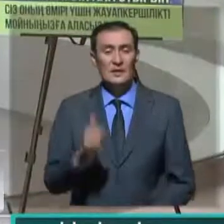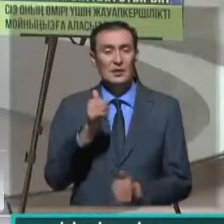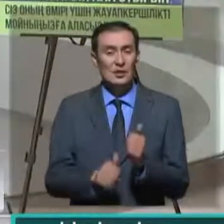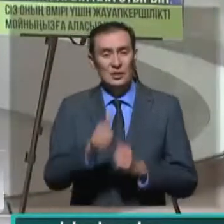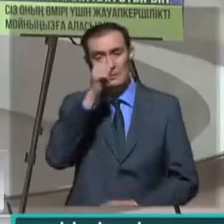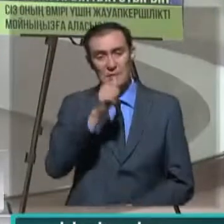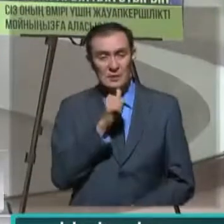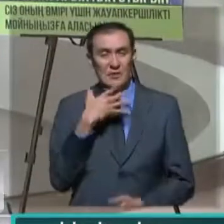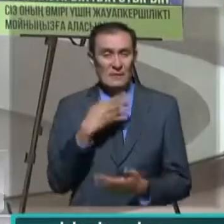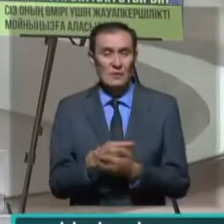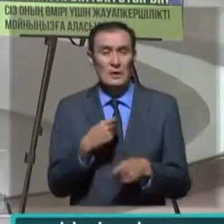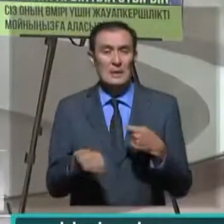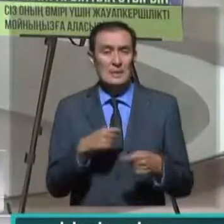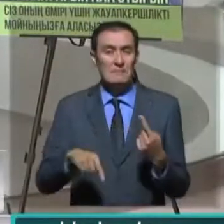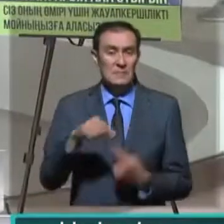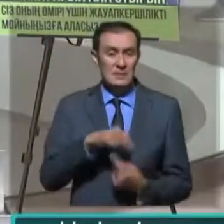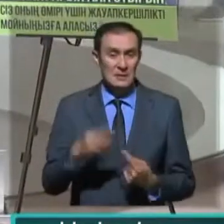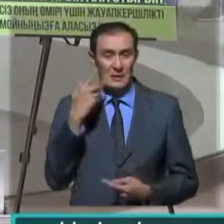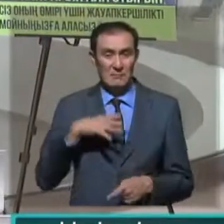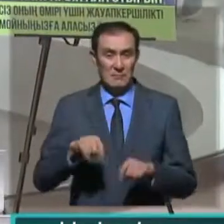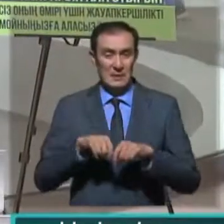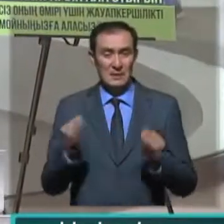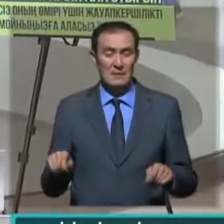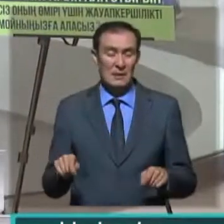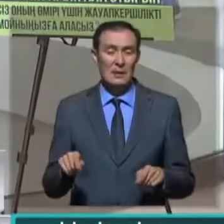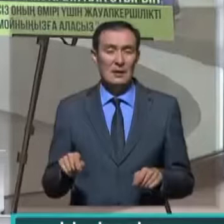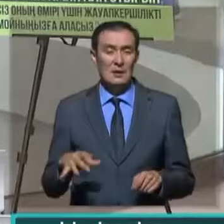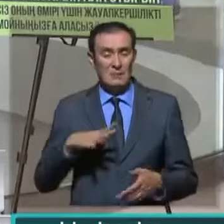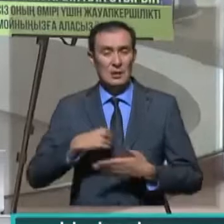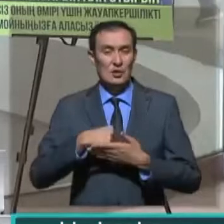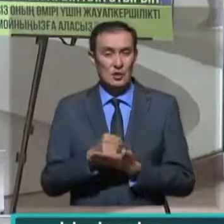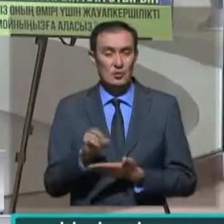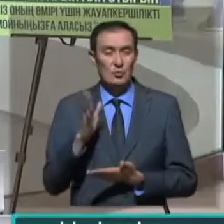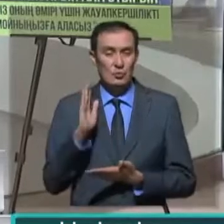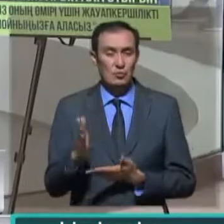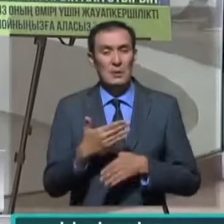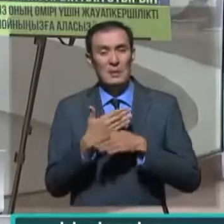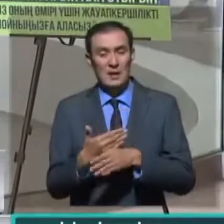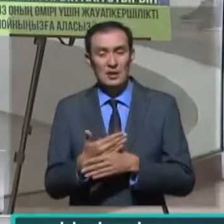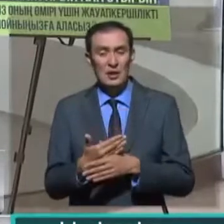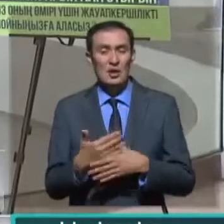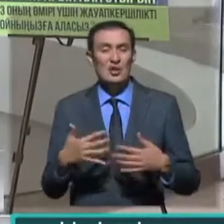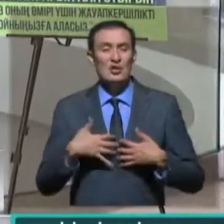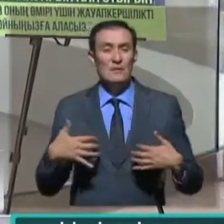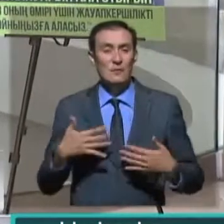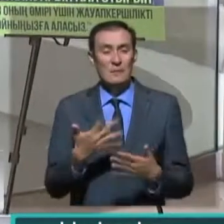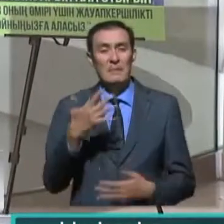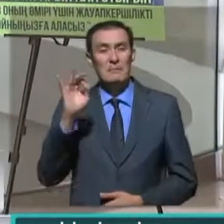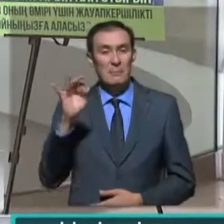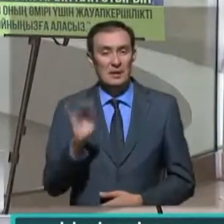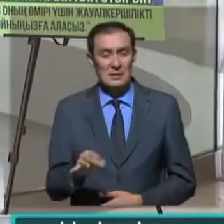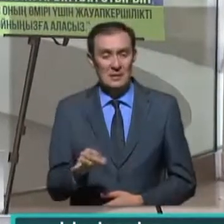Ежемесячно от своего бизнеса, я когда его открывала, было принято решение, что я буду помогать животным.